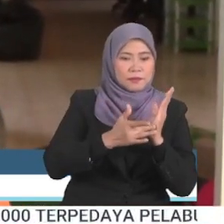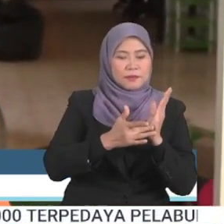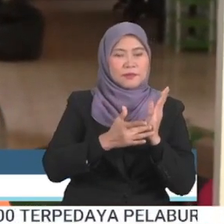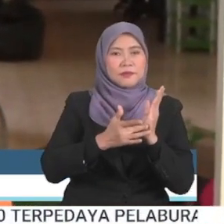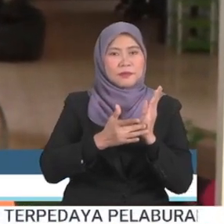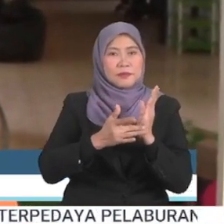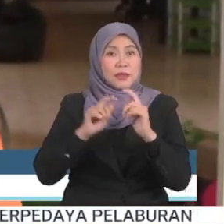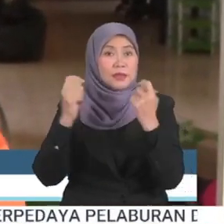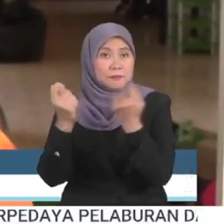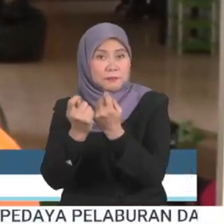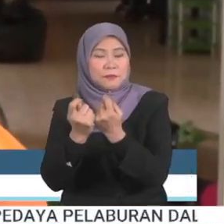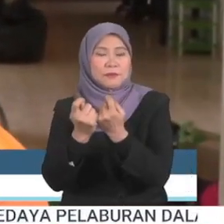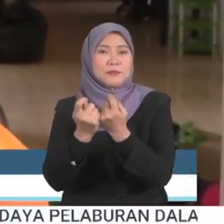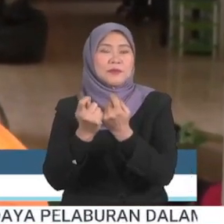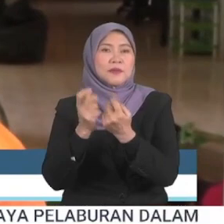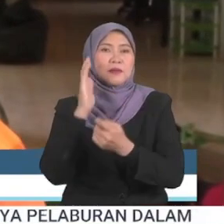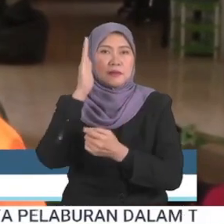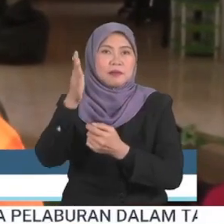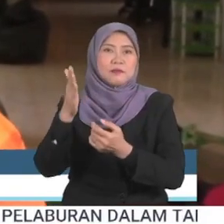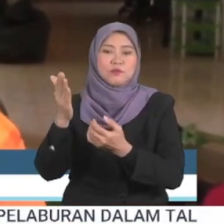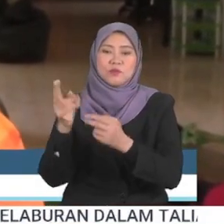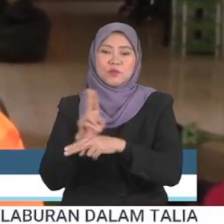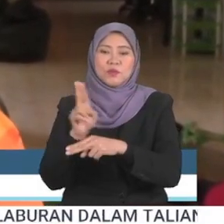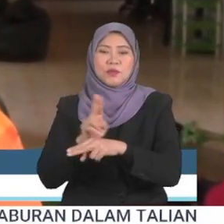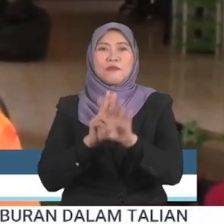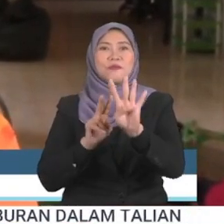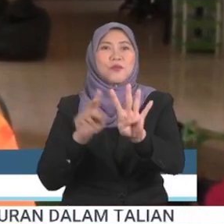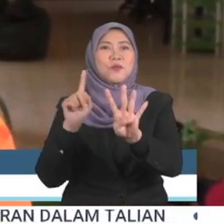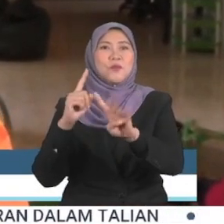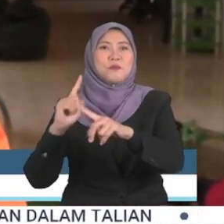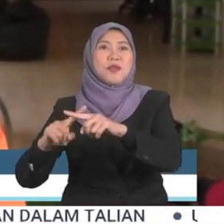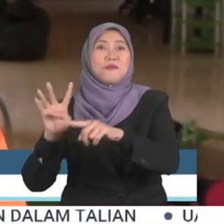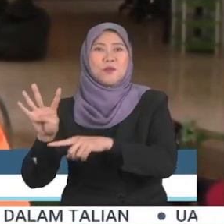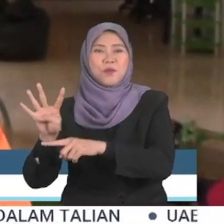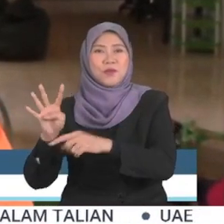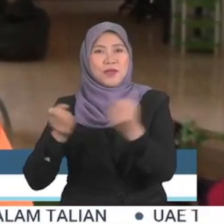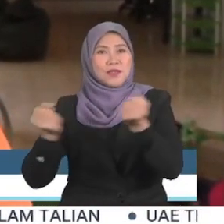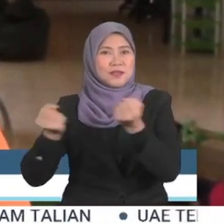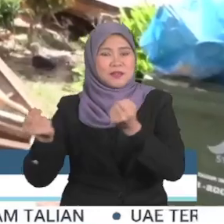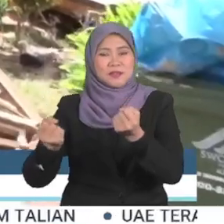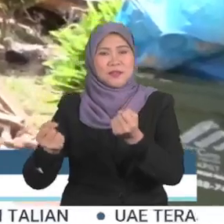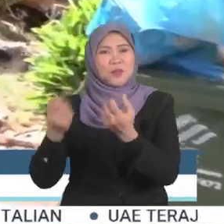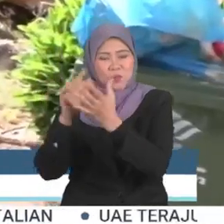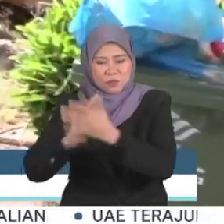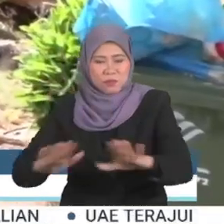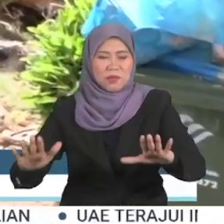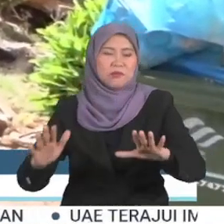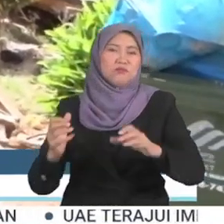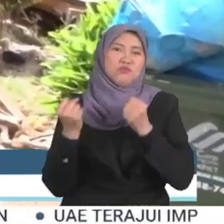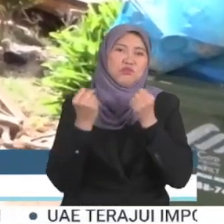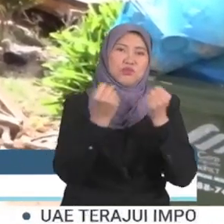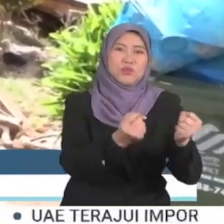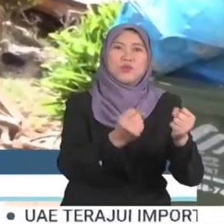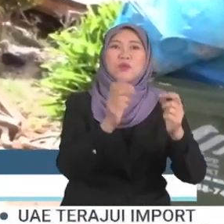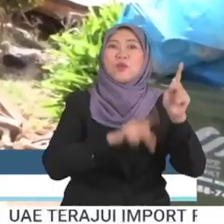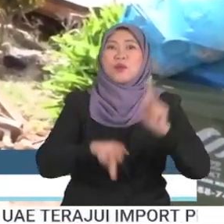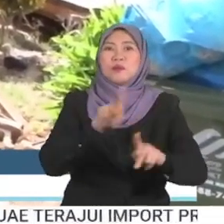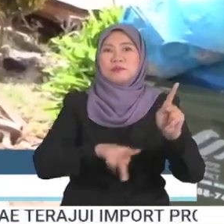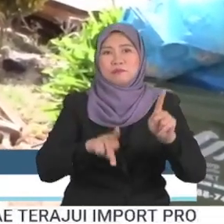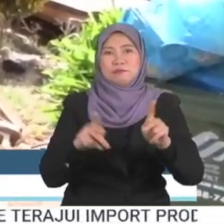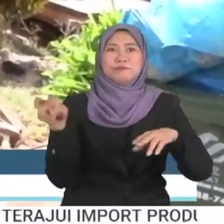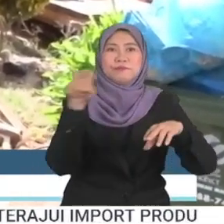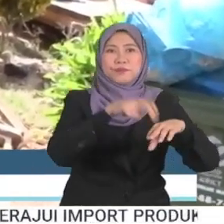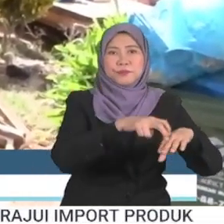Kita menyediakan highlight untuk menyelamatkan mangsa-mangsa banjir. Sementara itu, pengerusi